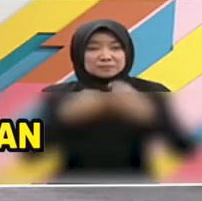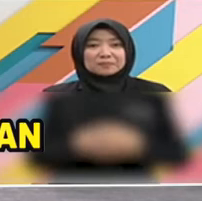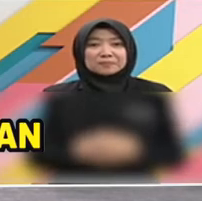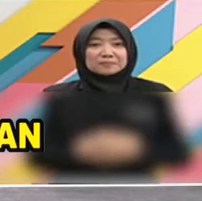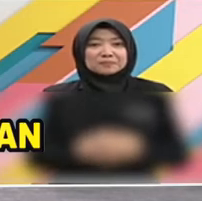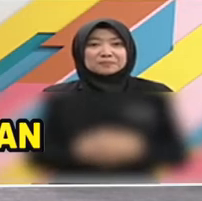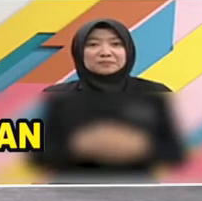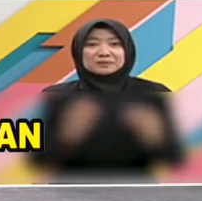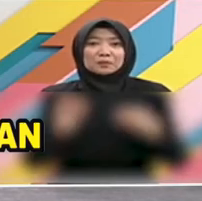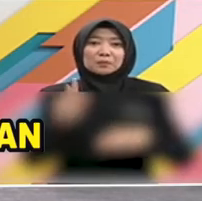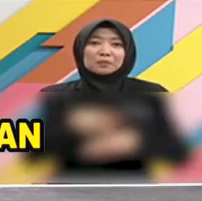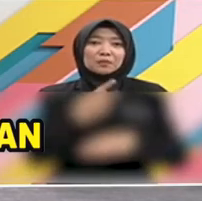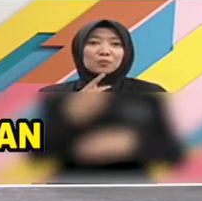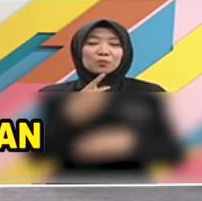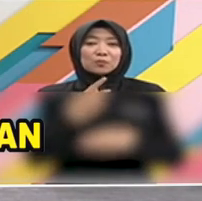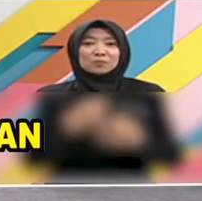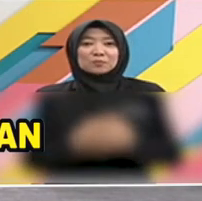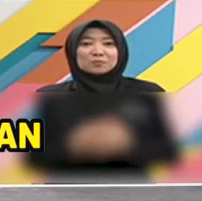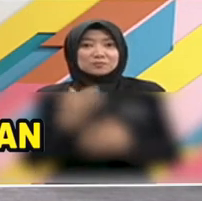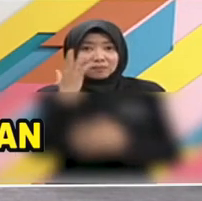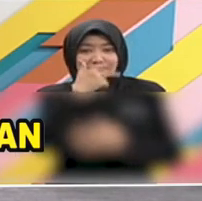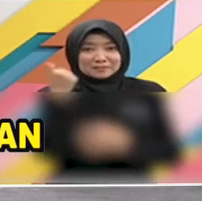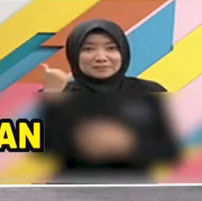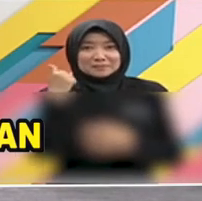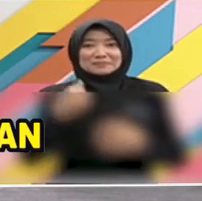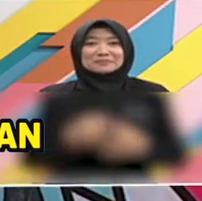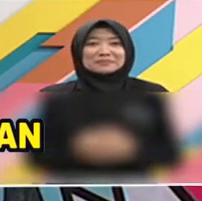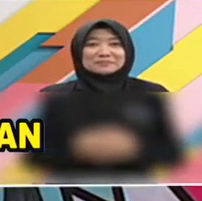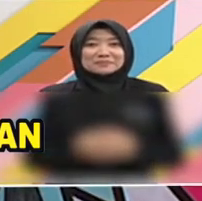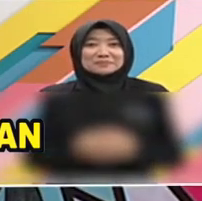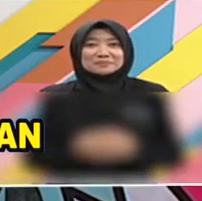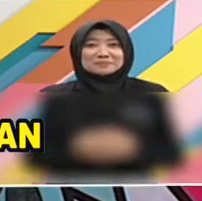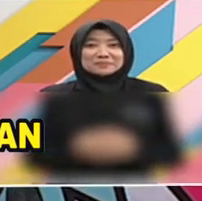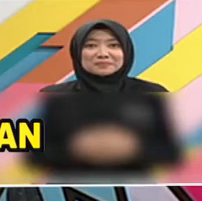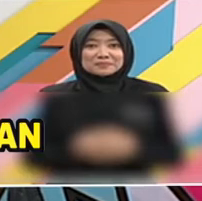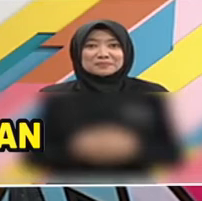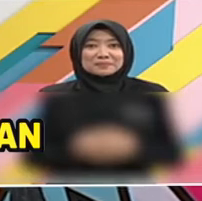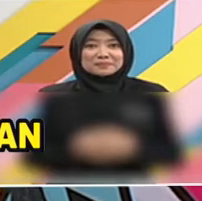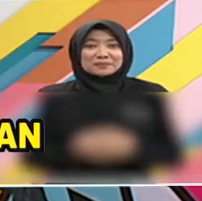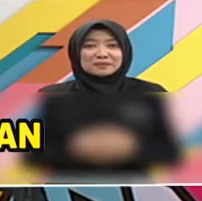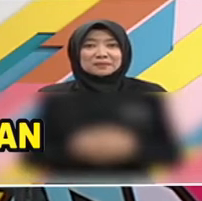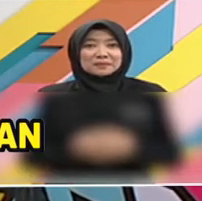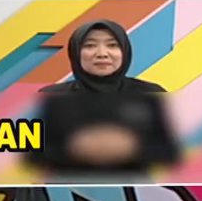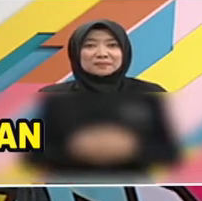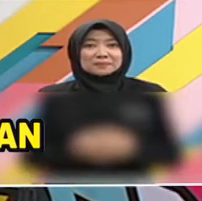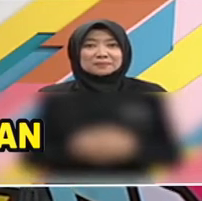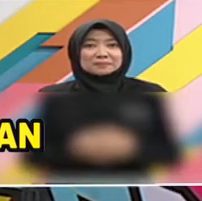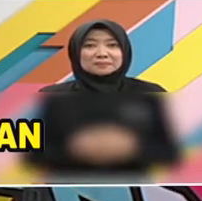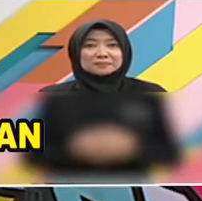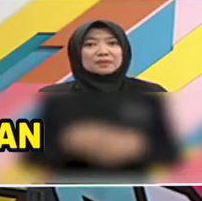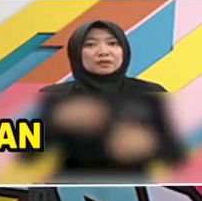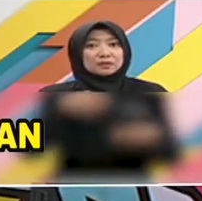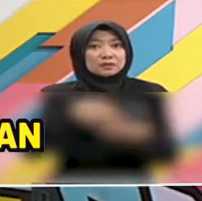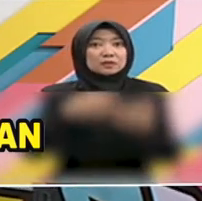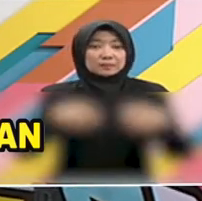saya pakai ni hebat betul. Yang ini Dia perlu, saya rasa dia simetri sebab